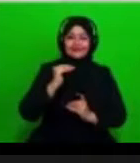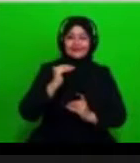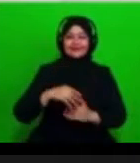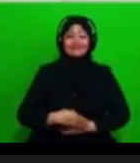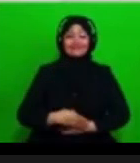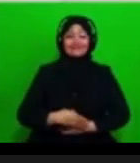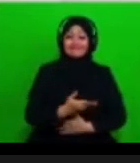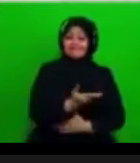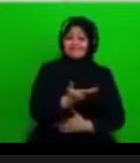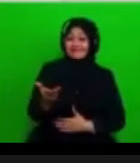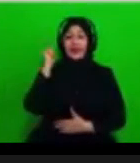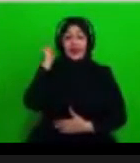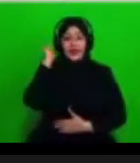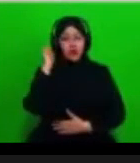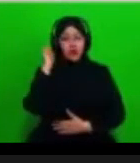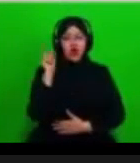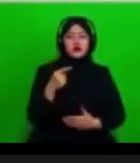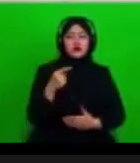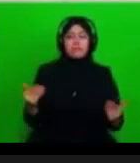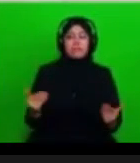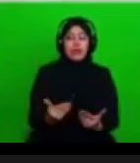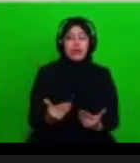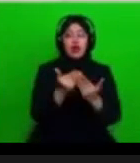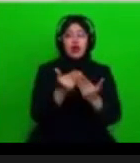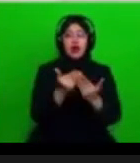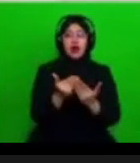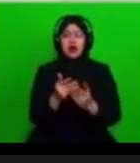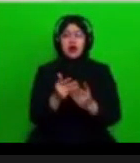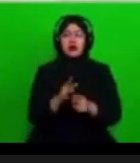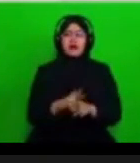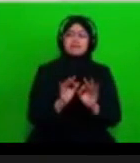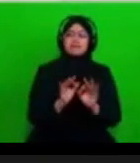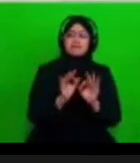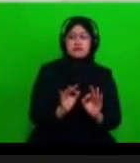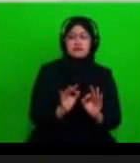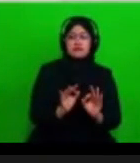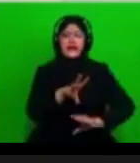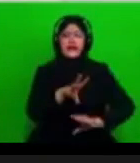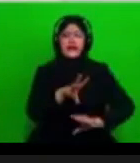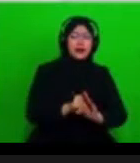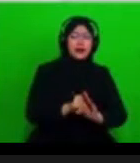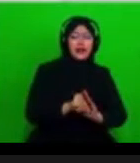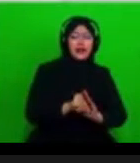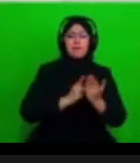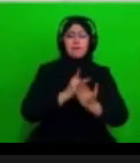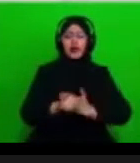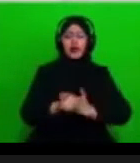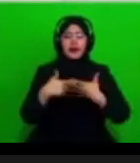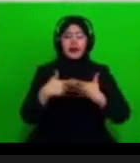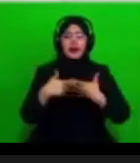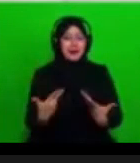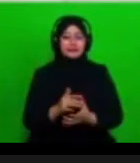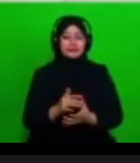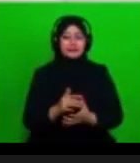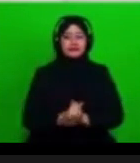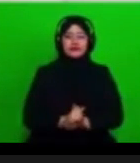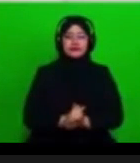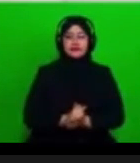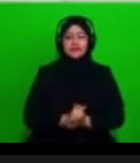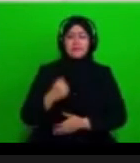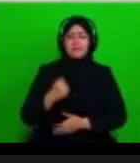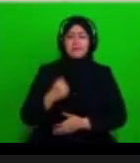Merdeka Belajar, yakni memberikan kesempatan dan ruang yang seluas-luasnya bagi anak-anak untuk